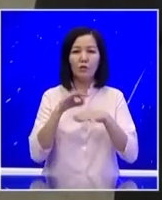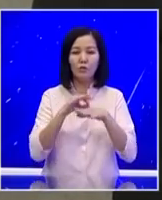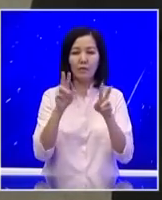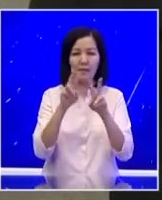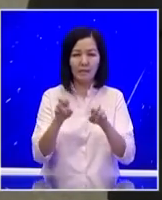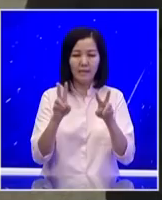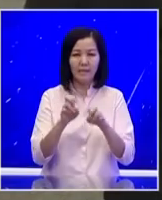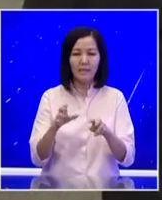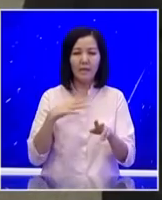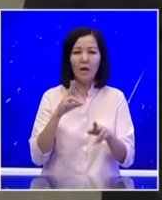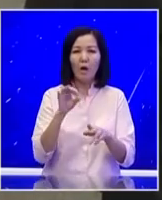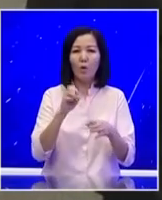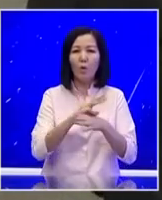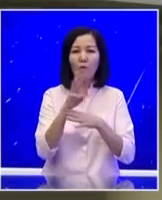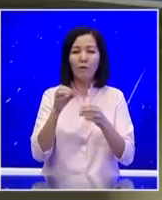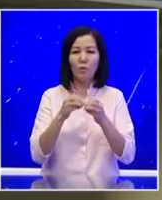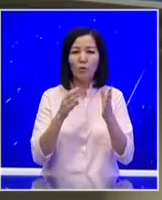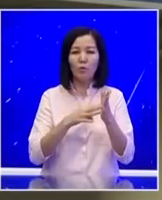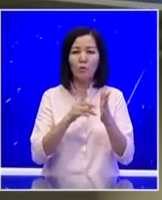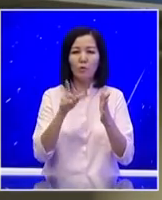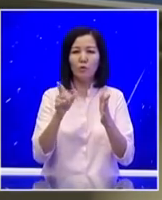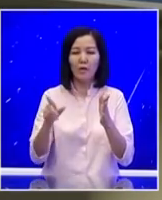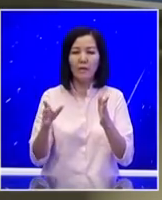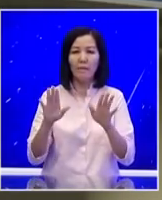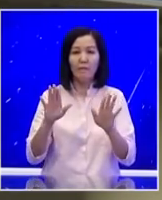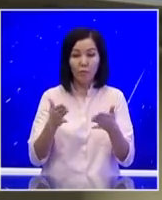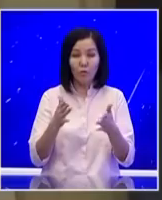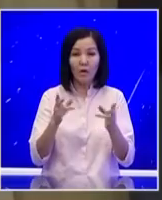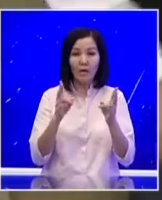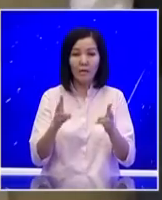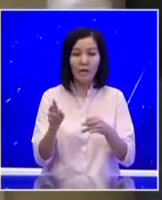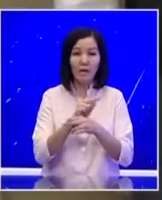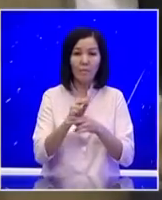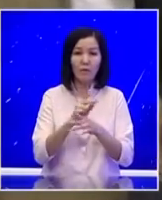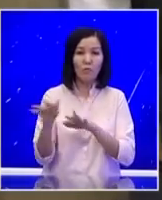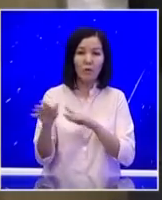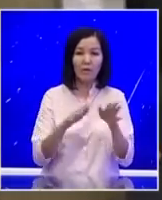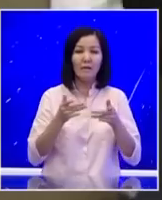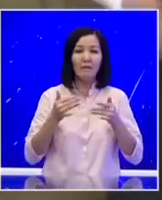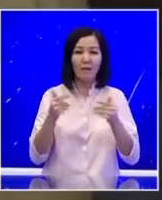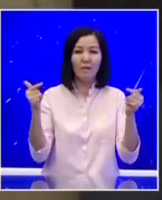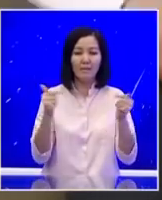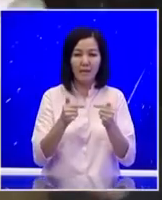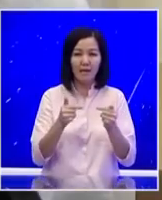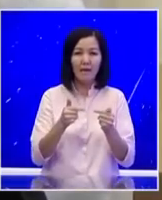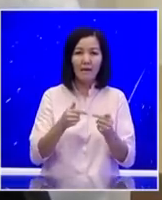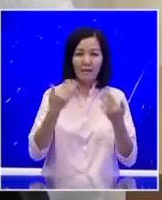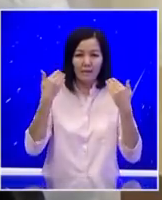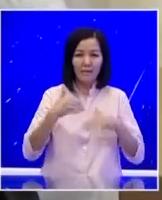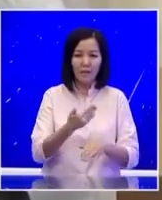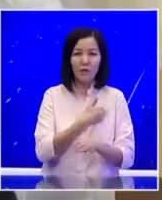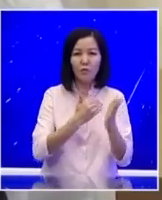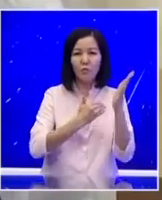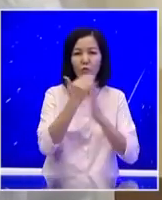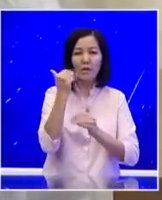тексерді. Мұнда COVID-19 жұқтырған науқас түсе қалса, қабылдау емдеу шараларына дайындық талапқа сай. Дене қызуы көтеріліп келген